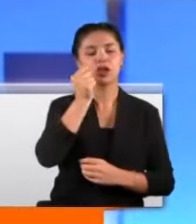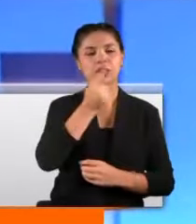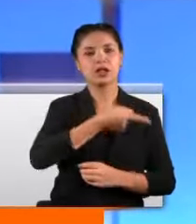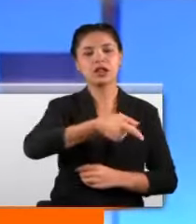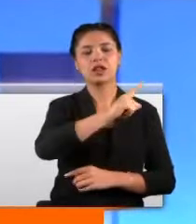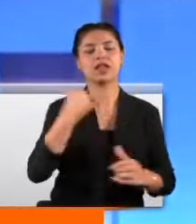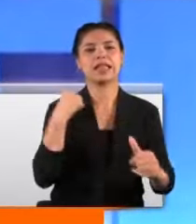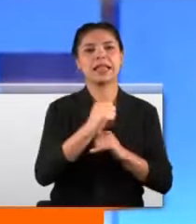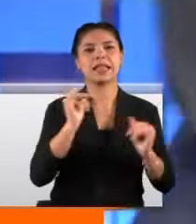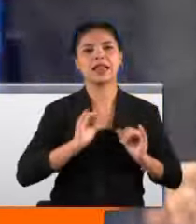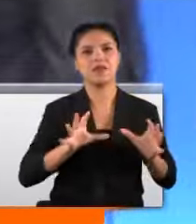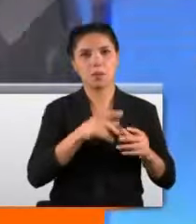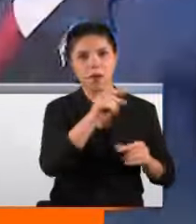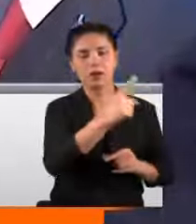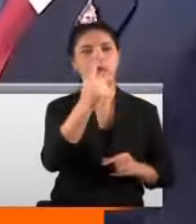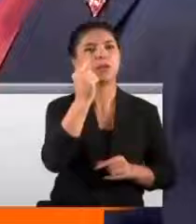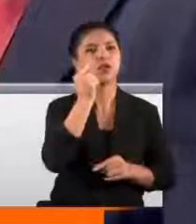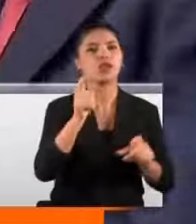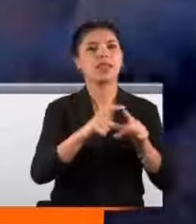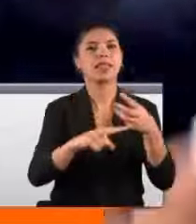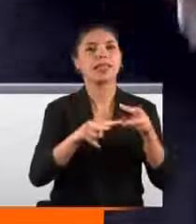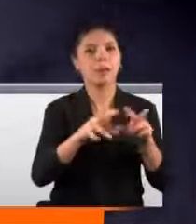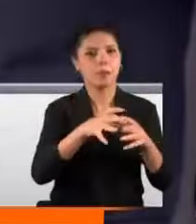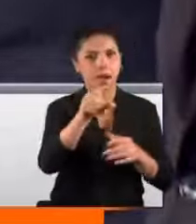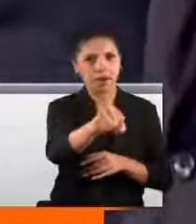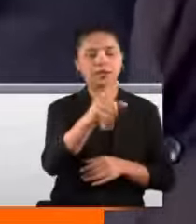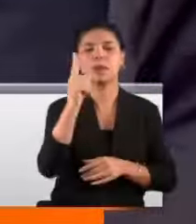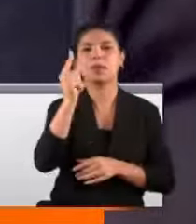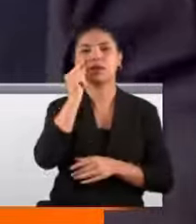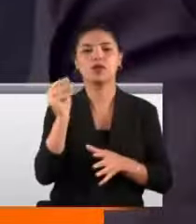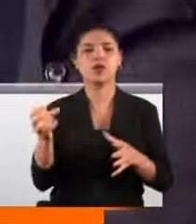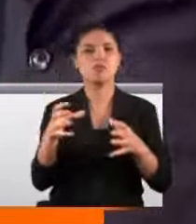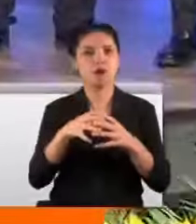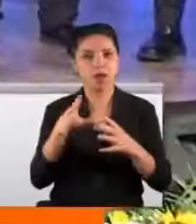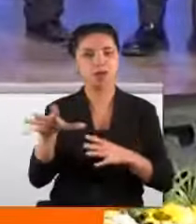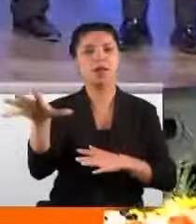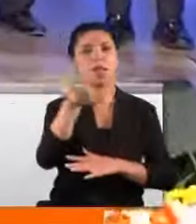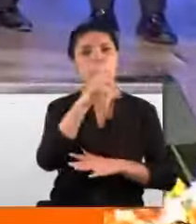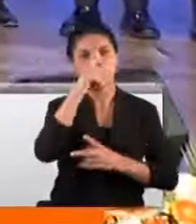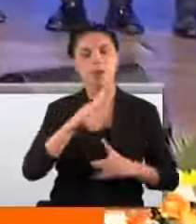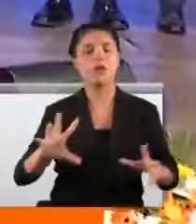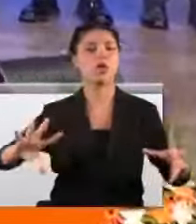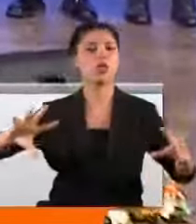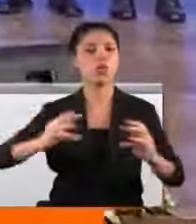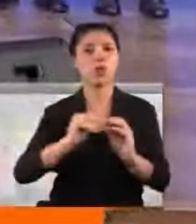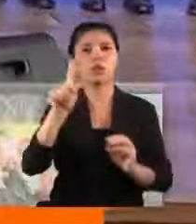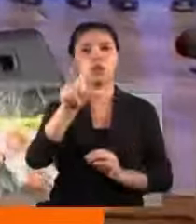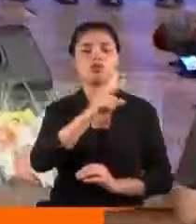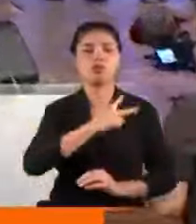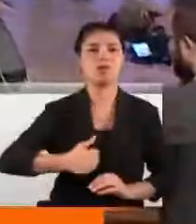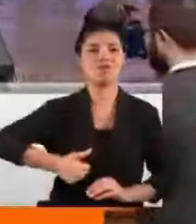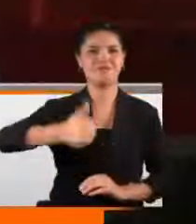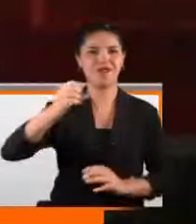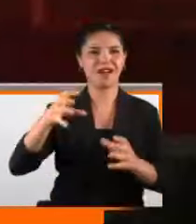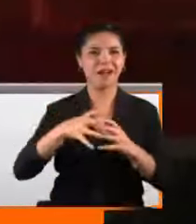Refah Partisi'nden, biri DEM Parti'den ve bir de İyi Parti'den olmak üzere bağımsızlarla birlikte toplam 13 belediye başkanı da AK